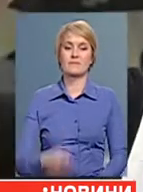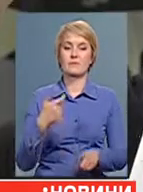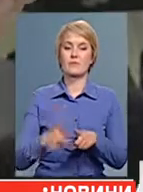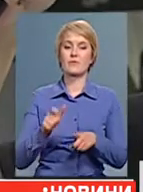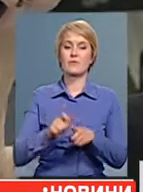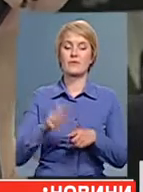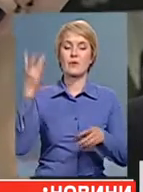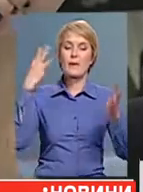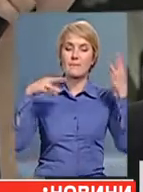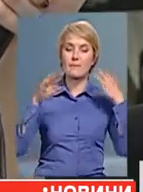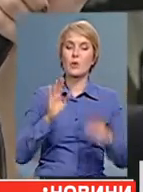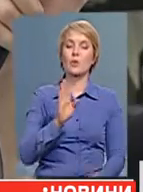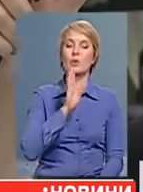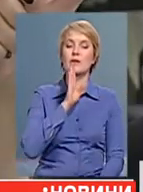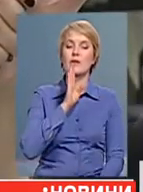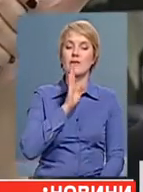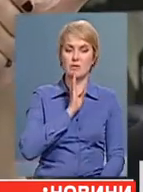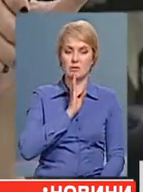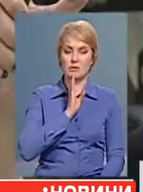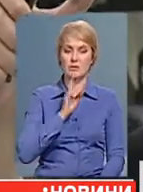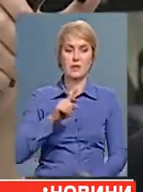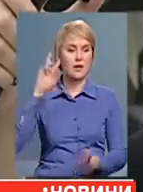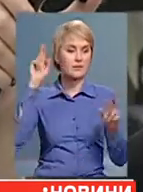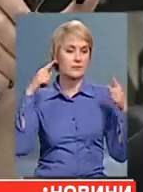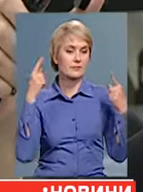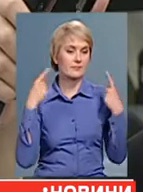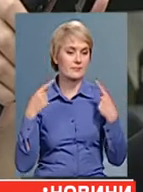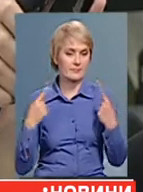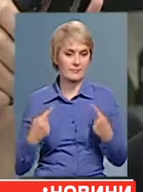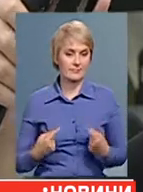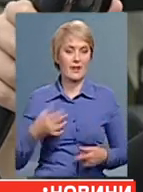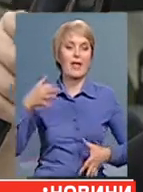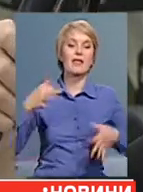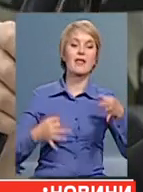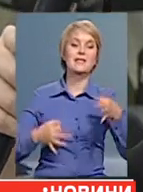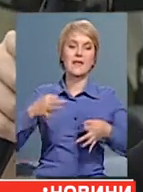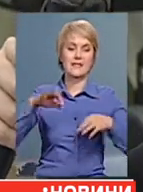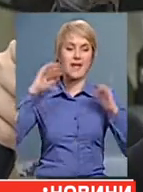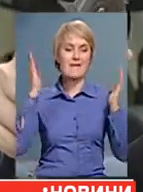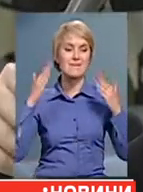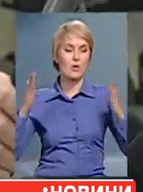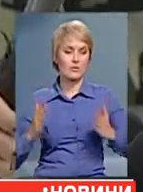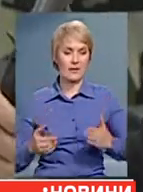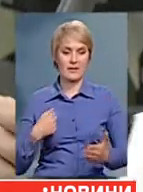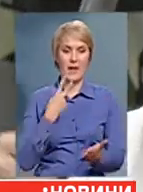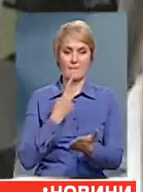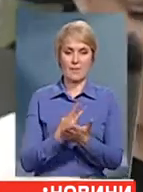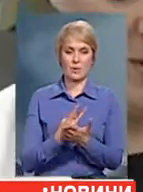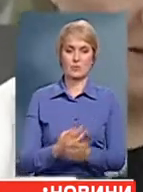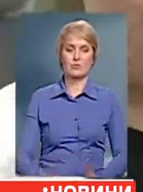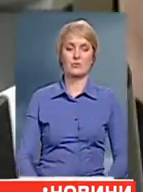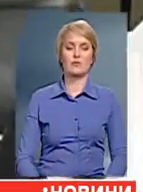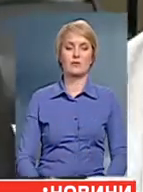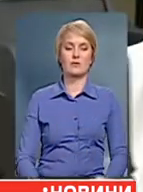Очень модно у девочек вот такого плана накрутка. Естественная такая волна. Я її покажу. Це от